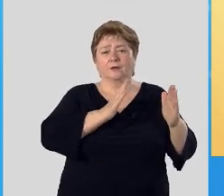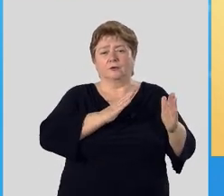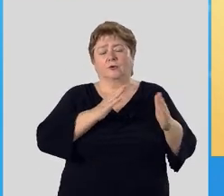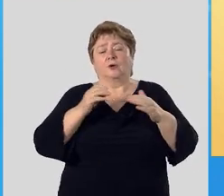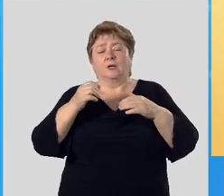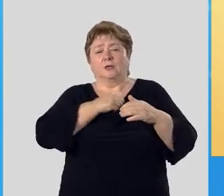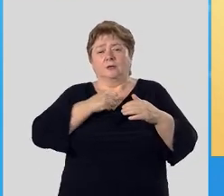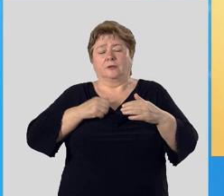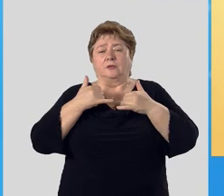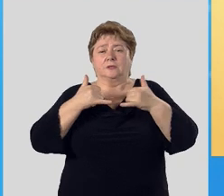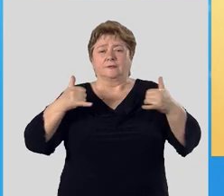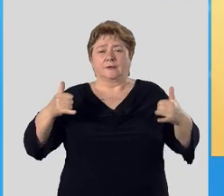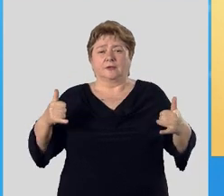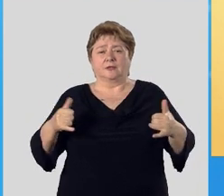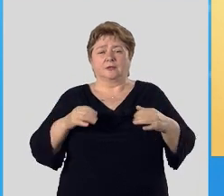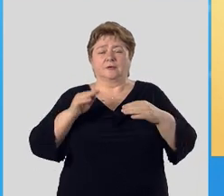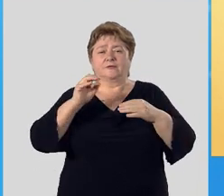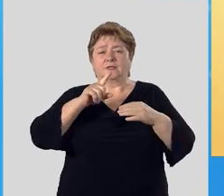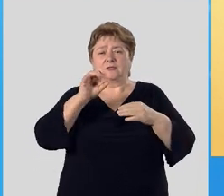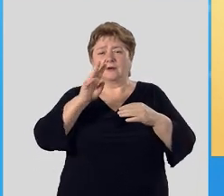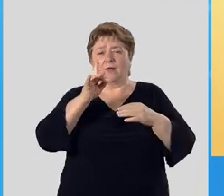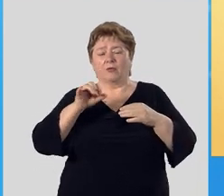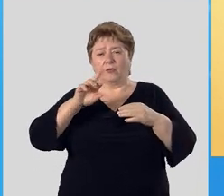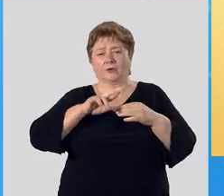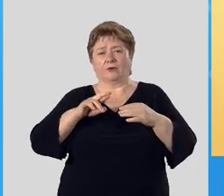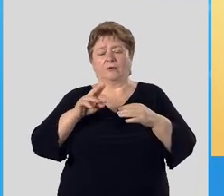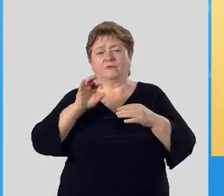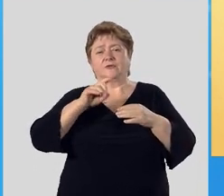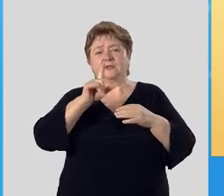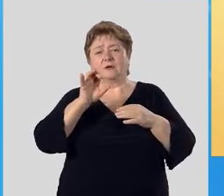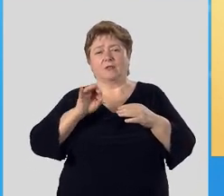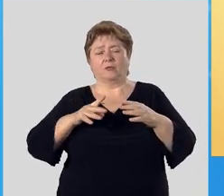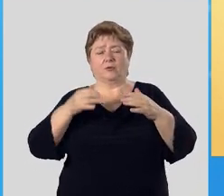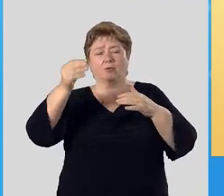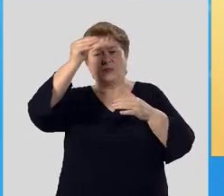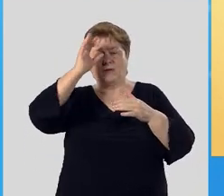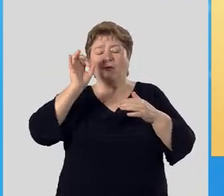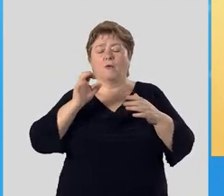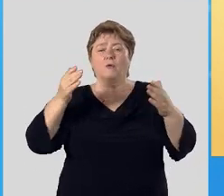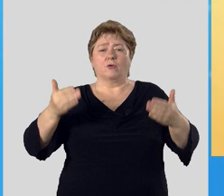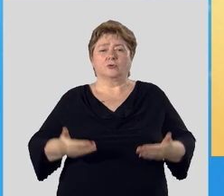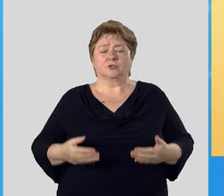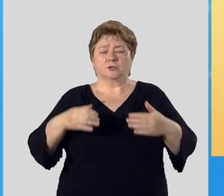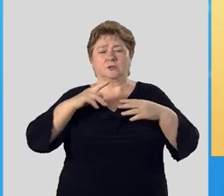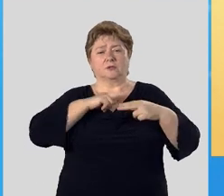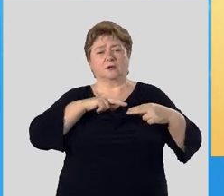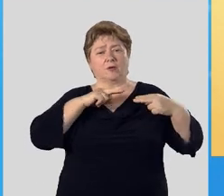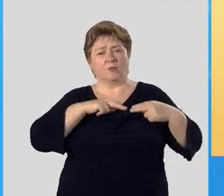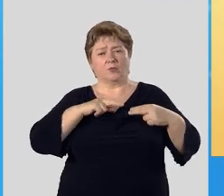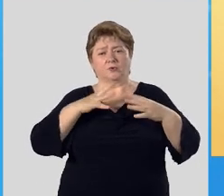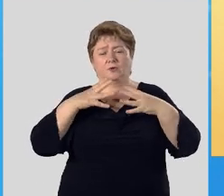анатомией развивалась физиология физиология наука о жизненных функциях